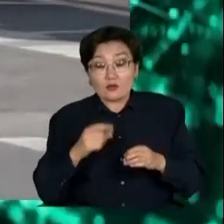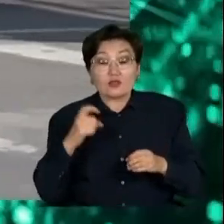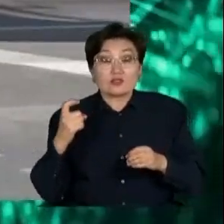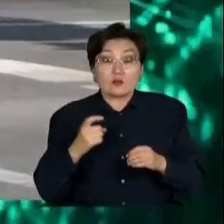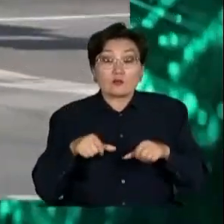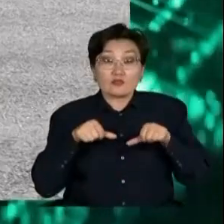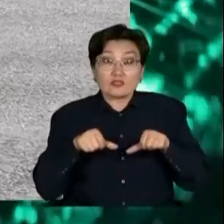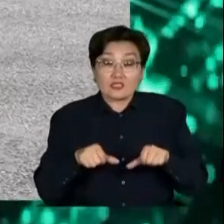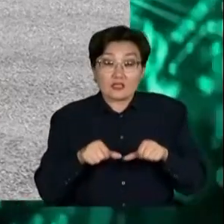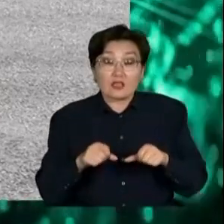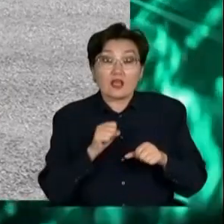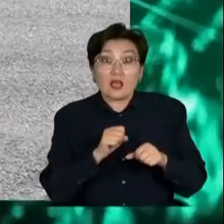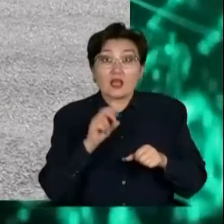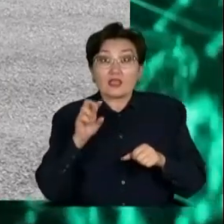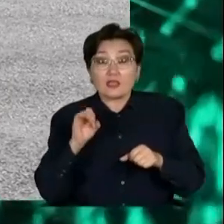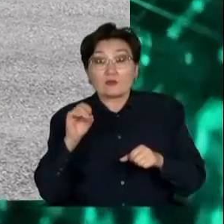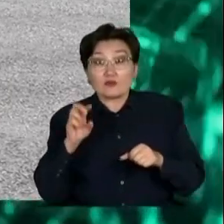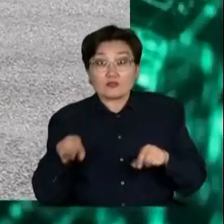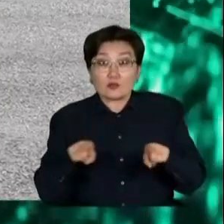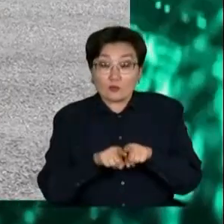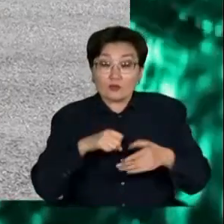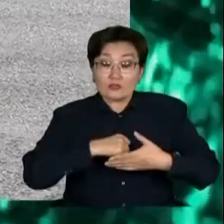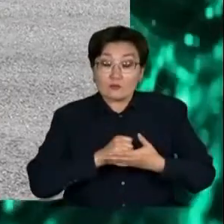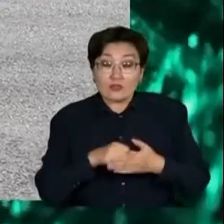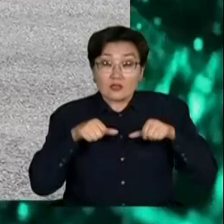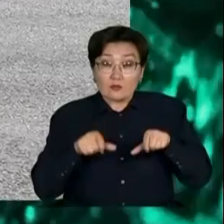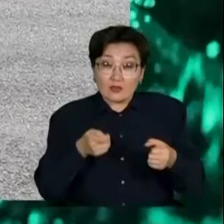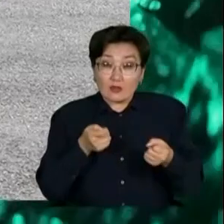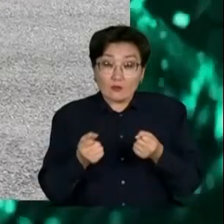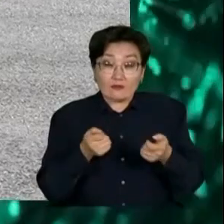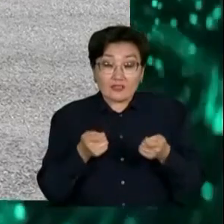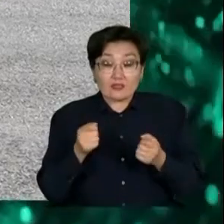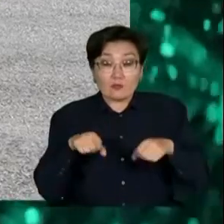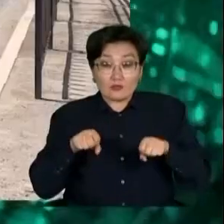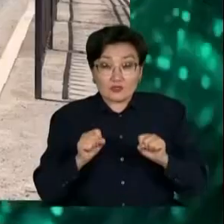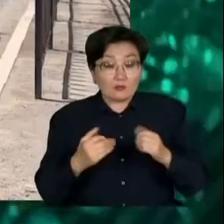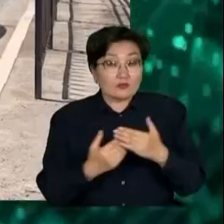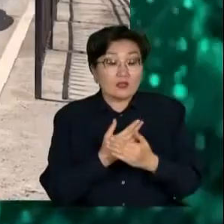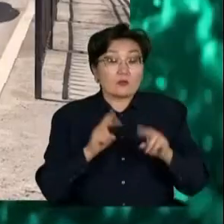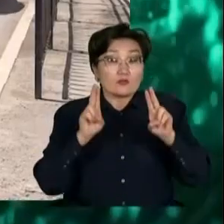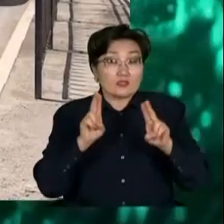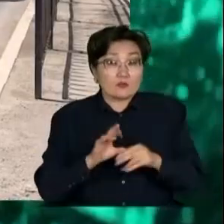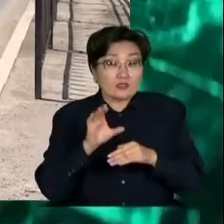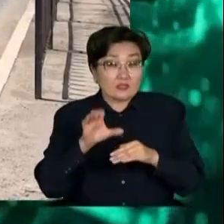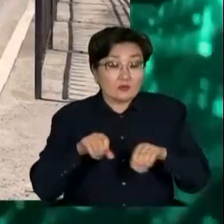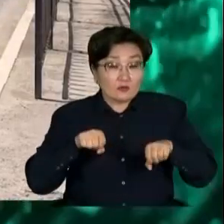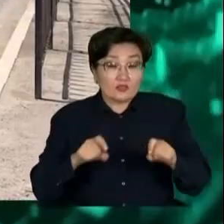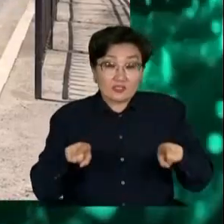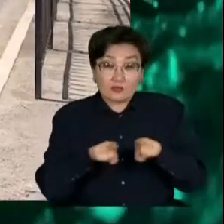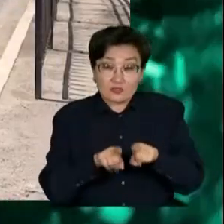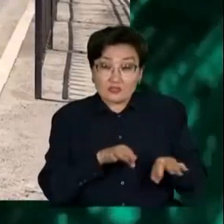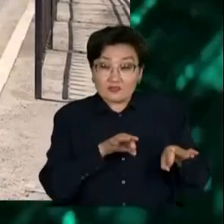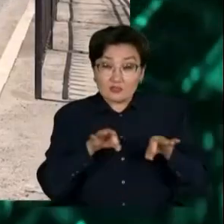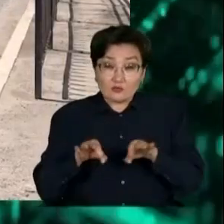прав категории А и Б будут также подтверждать право на управление мопедом. Новый порядок направлен на то, чтобы водители таких